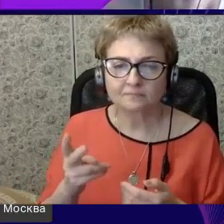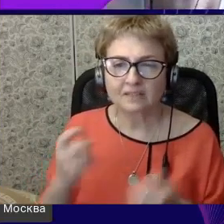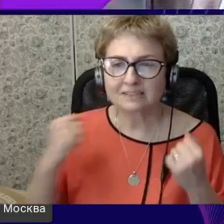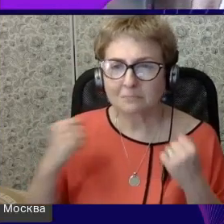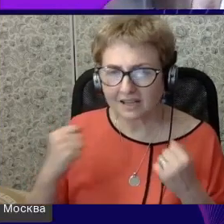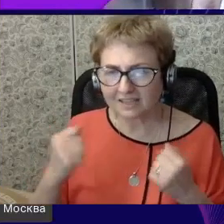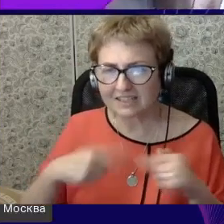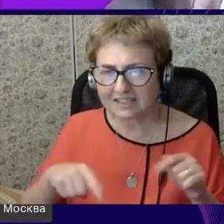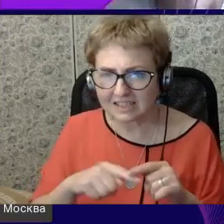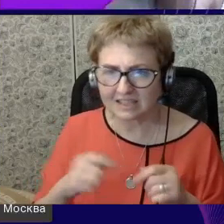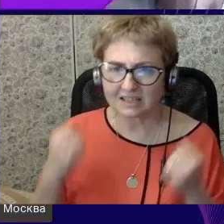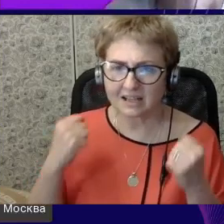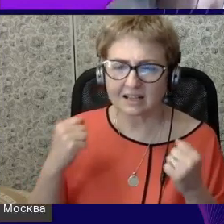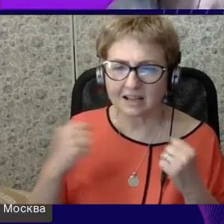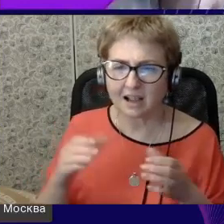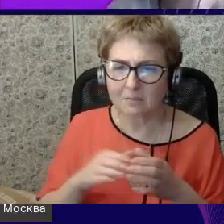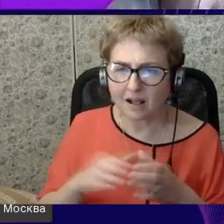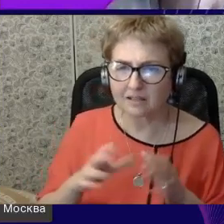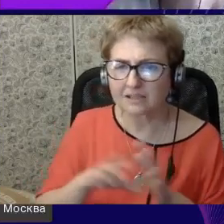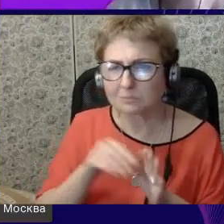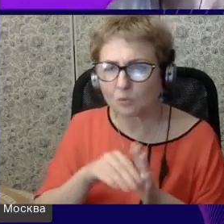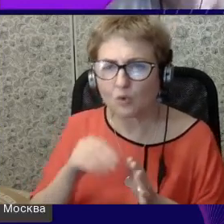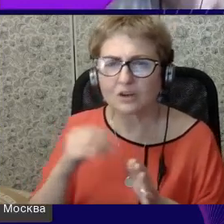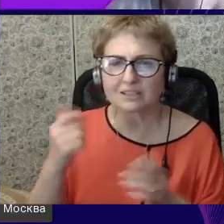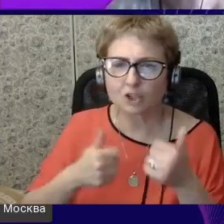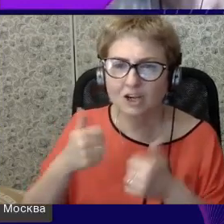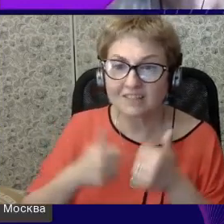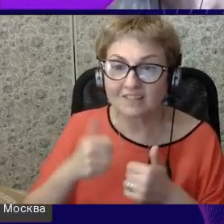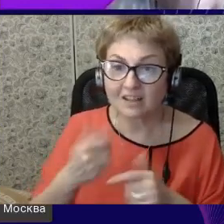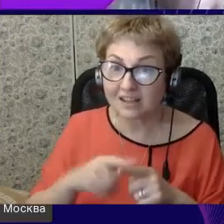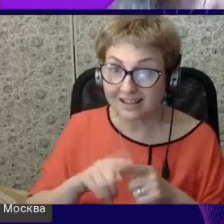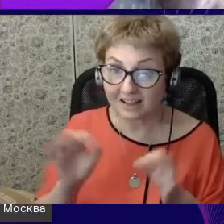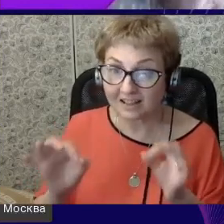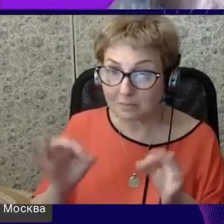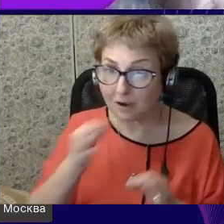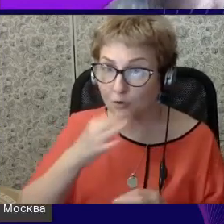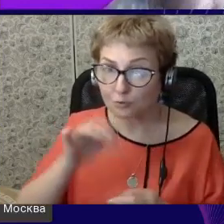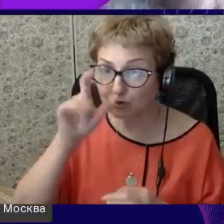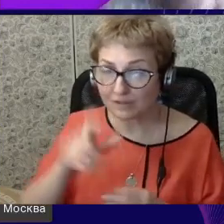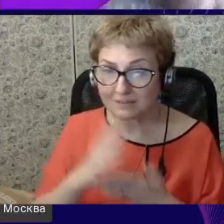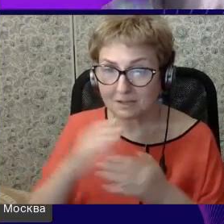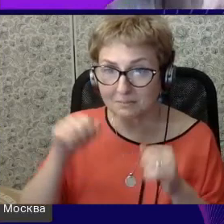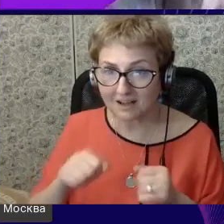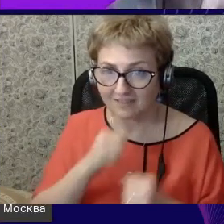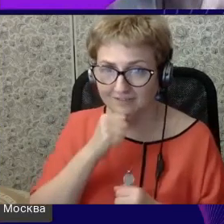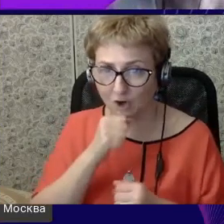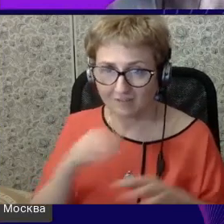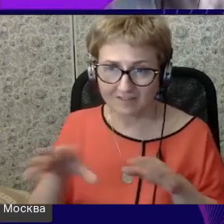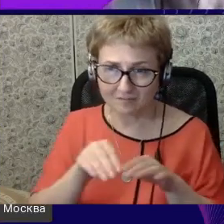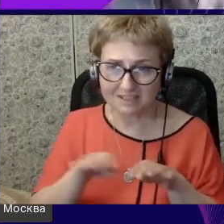через такой опыт, как спортивная секция, командная работа, спортивные сборы,